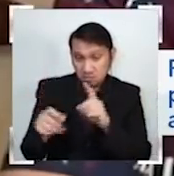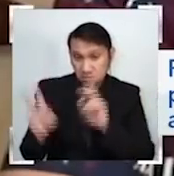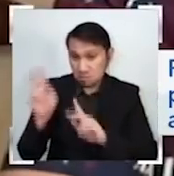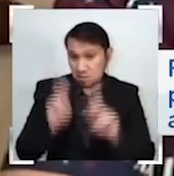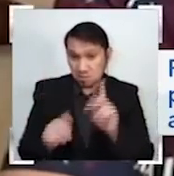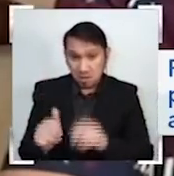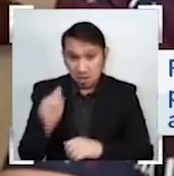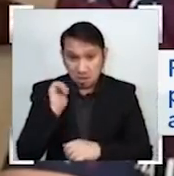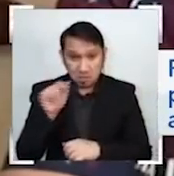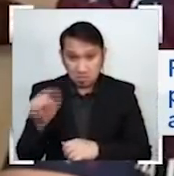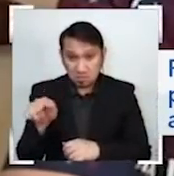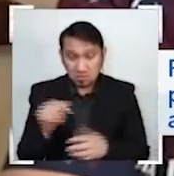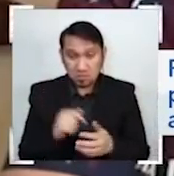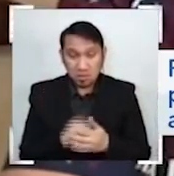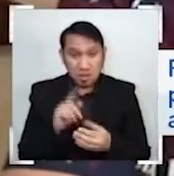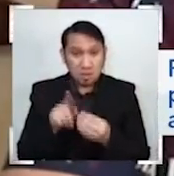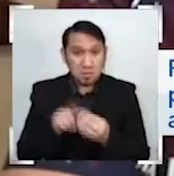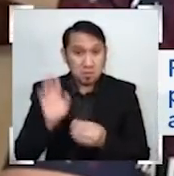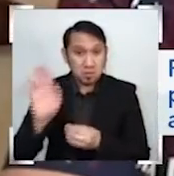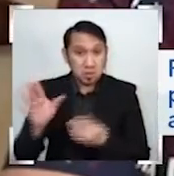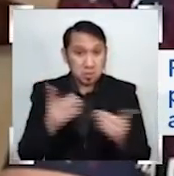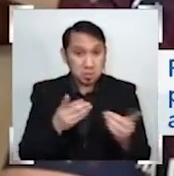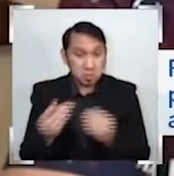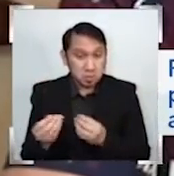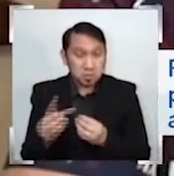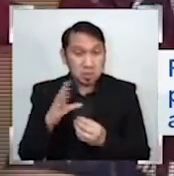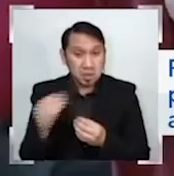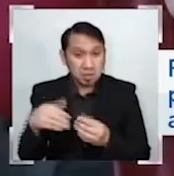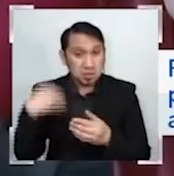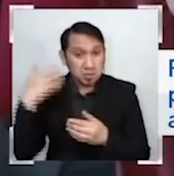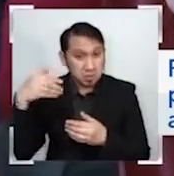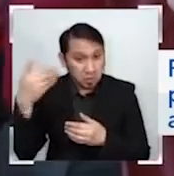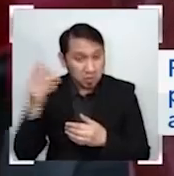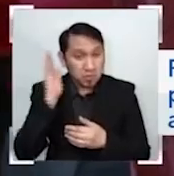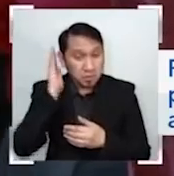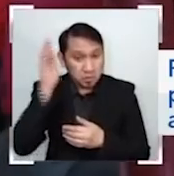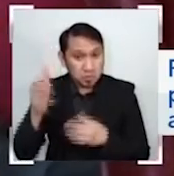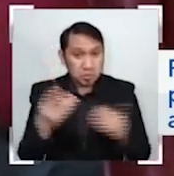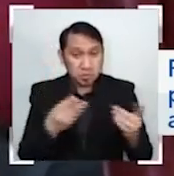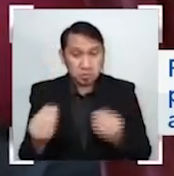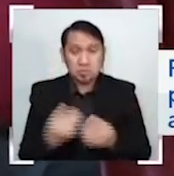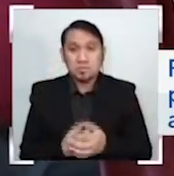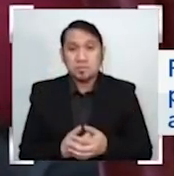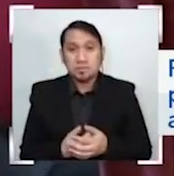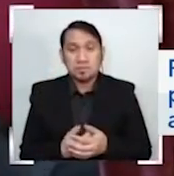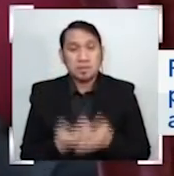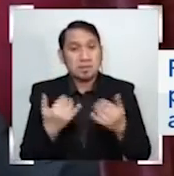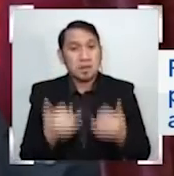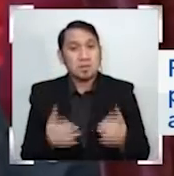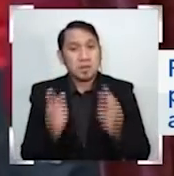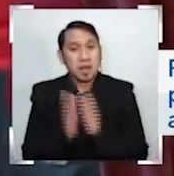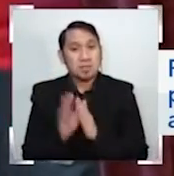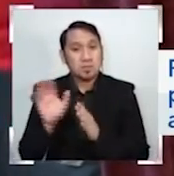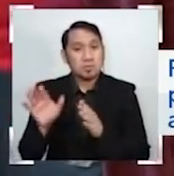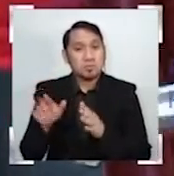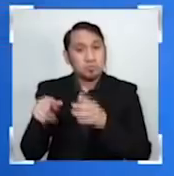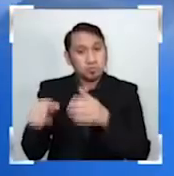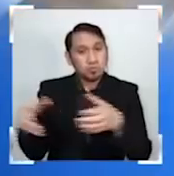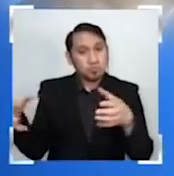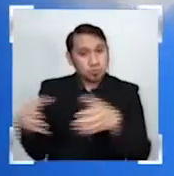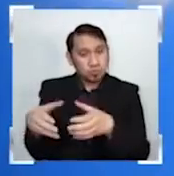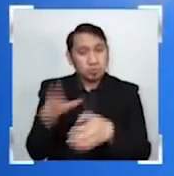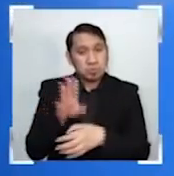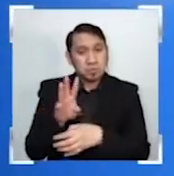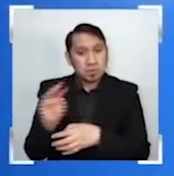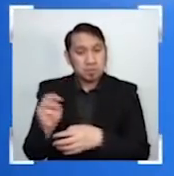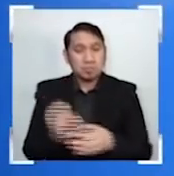mga nagawa mo na, mga plano mong gawin. Hinihingan pa namin ang pahayag ang kampo ni Marcos kaugnay nito.